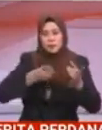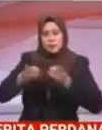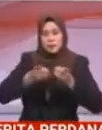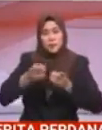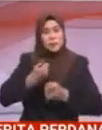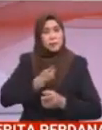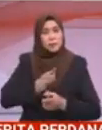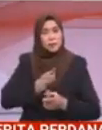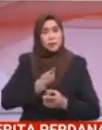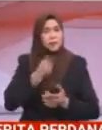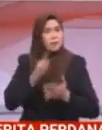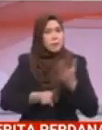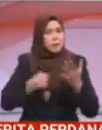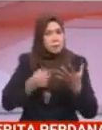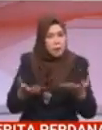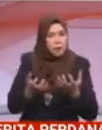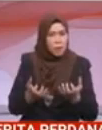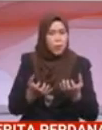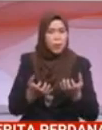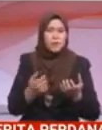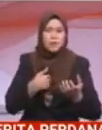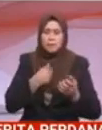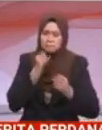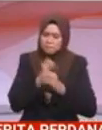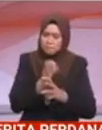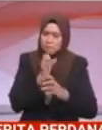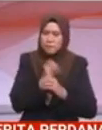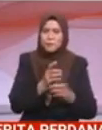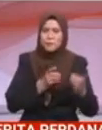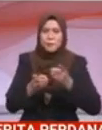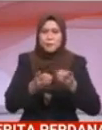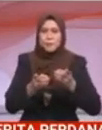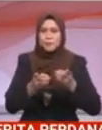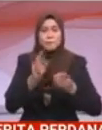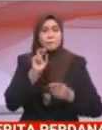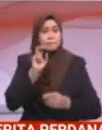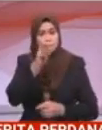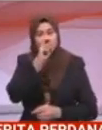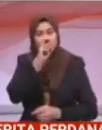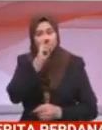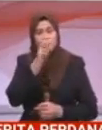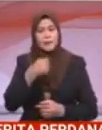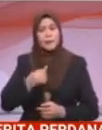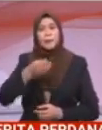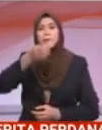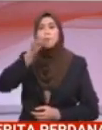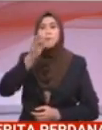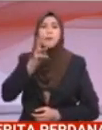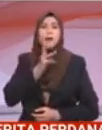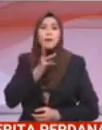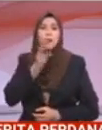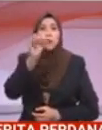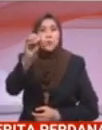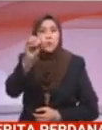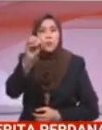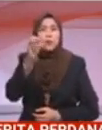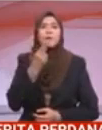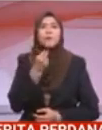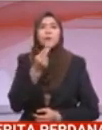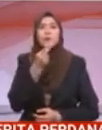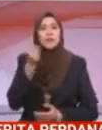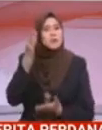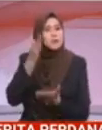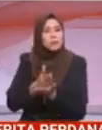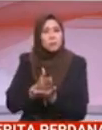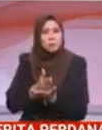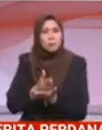saya. Kehendak, kemahuan memang kita terapkan habis-habisan. Disiplin habis, memang saya minum ni je, air masak. Gula saya buang